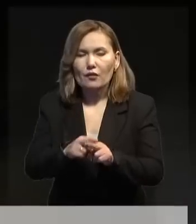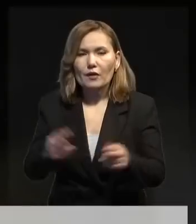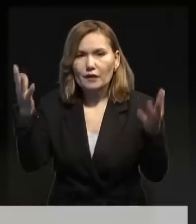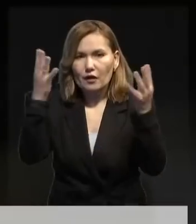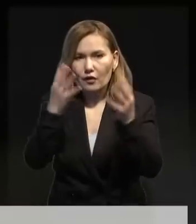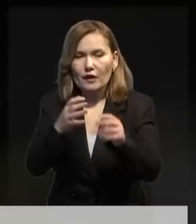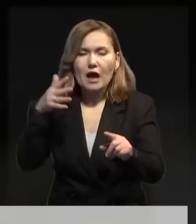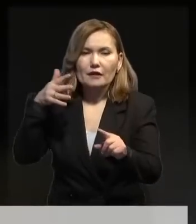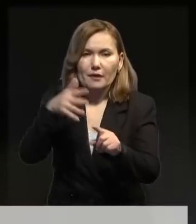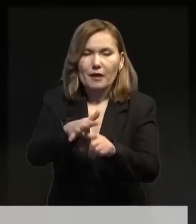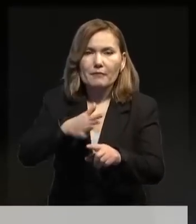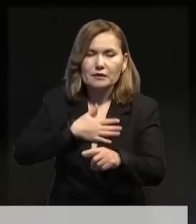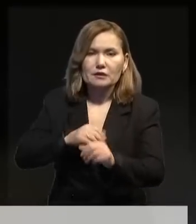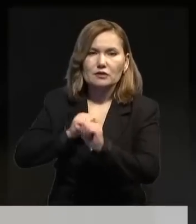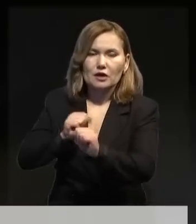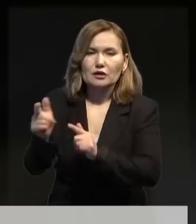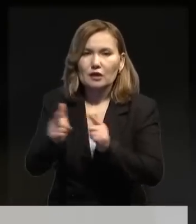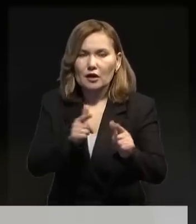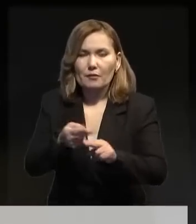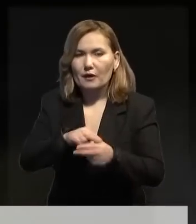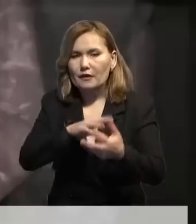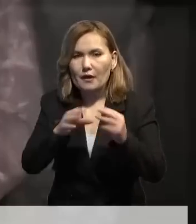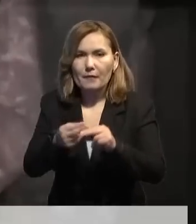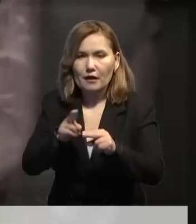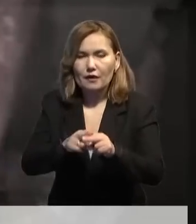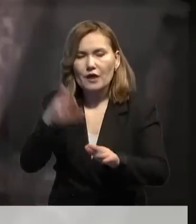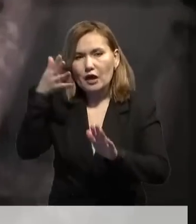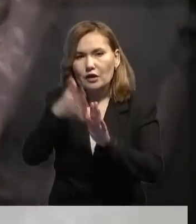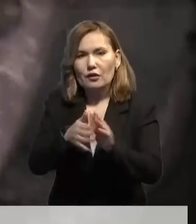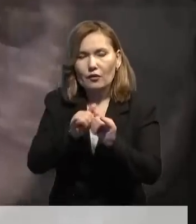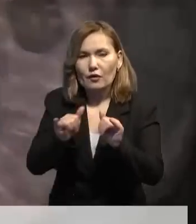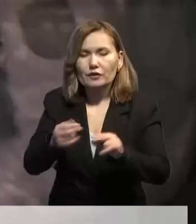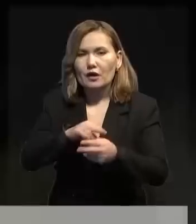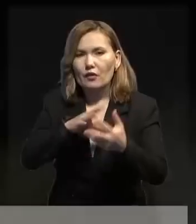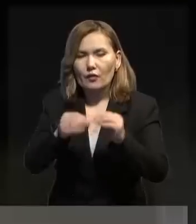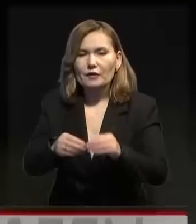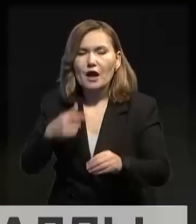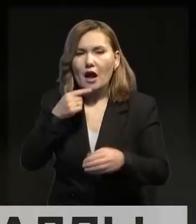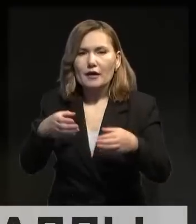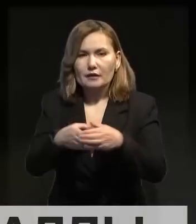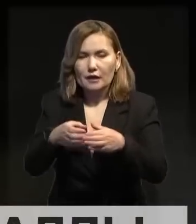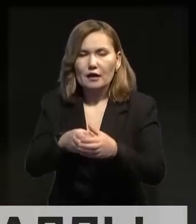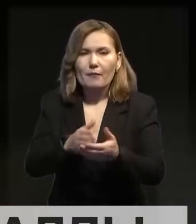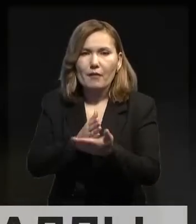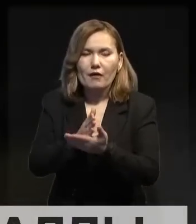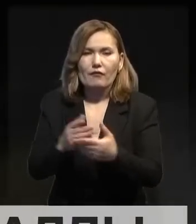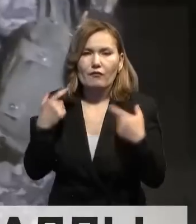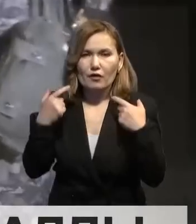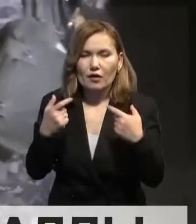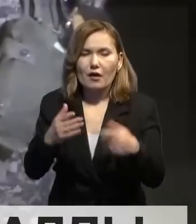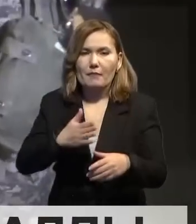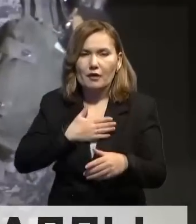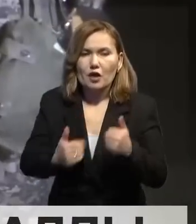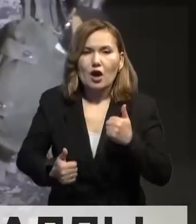orunda odamız. Bol jaungerlik atı bölümşenin ırktık kasiyetlerini tereng meңгеруге жол ашты. Осындай әскери бөлімдерде қызмет етіп командир болу мен үшін үлкен